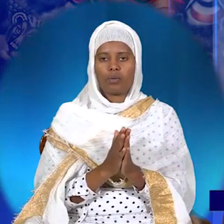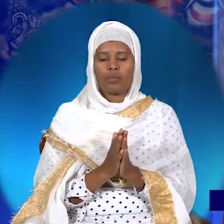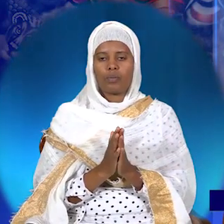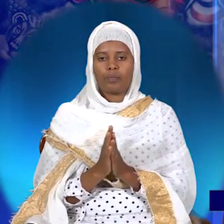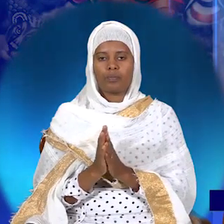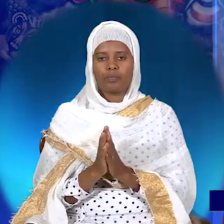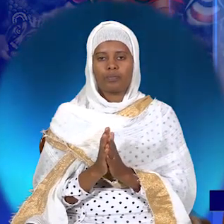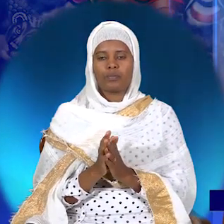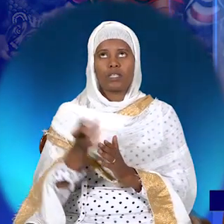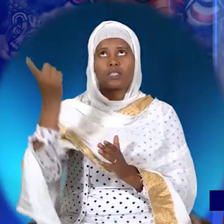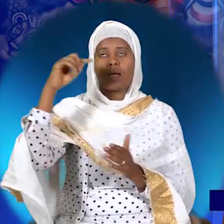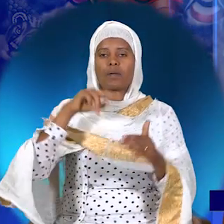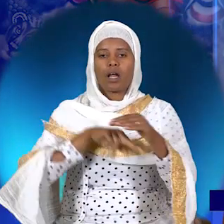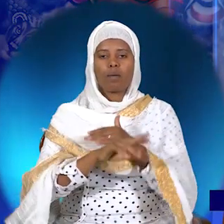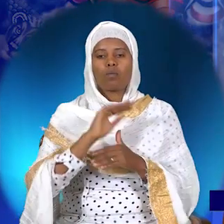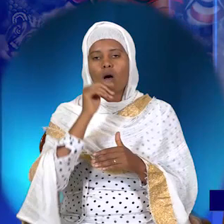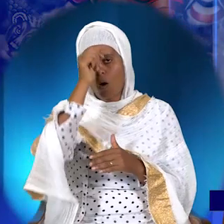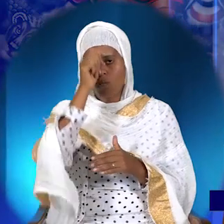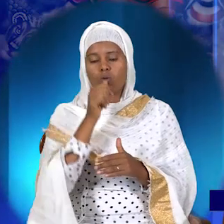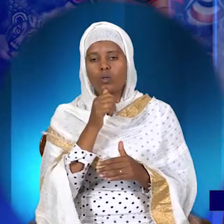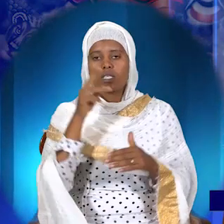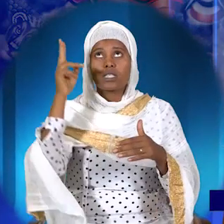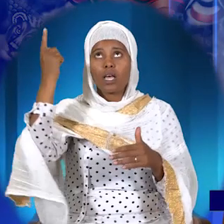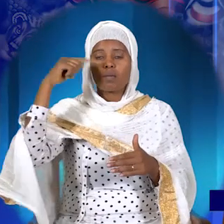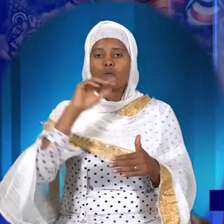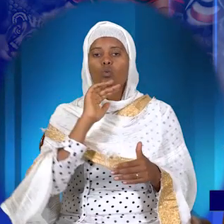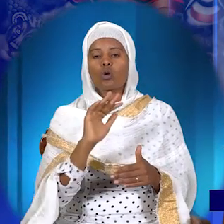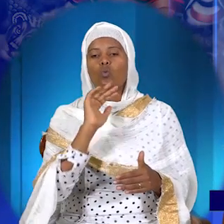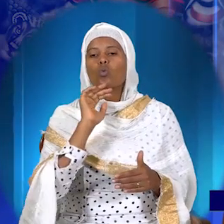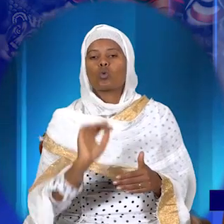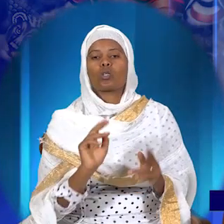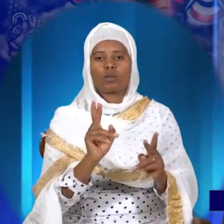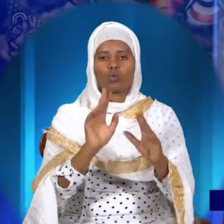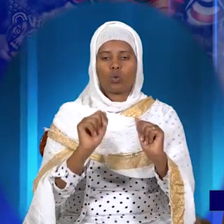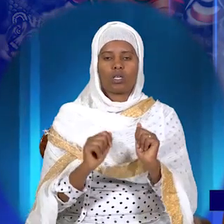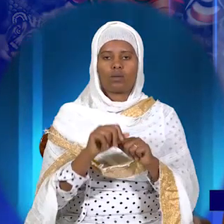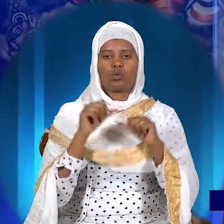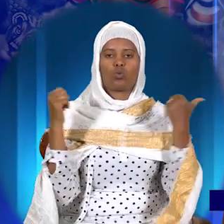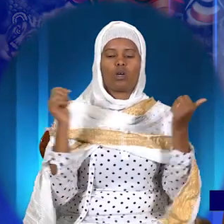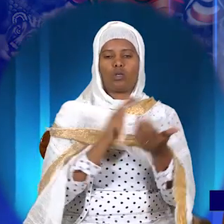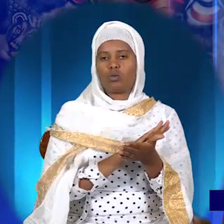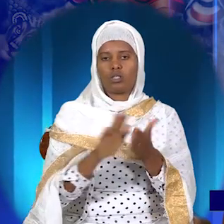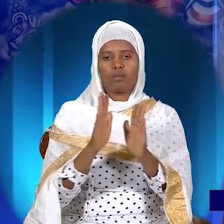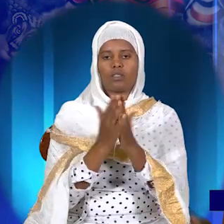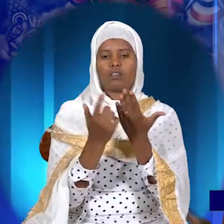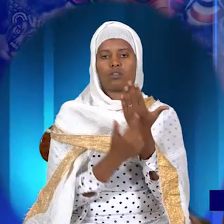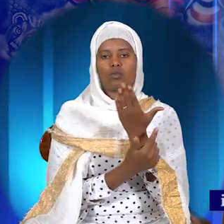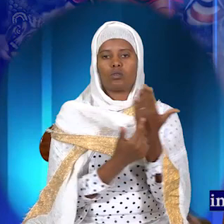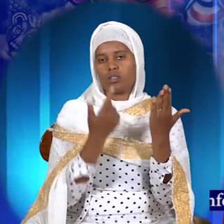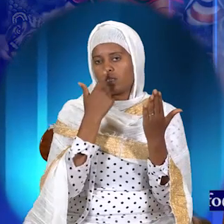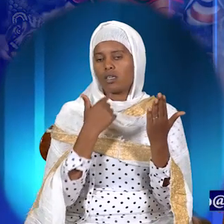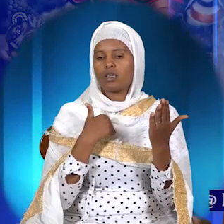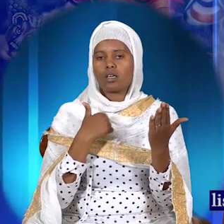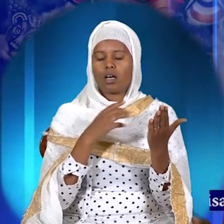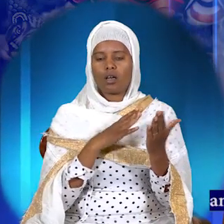ክፋል እዚ እውን እግዚኣብሔር ኣብ ኣቦ ተባሂሉ ከም ዝፅዋዕ፣ እግዚኣብሔር ወልዲ ድማ ውሉድ ተባሂሉ ከም ዝፅዋዕ በዚ ኣነፂሩ መፅሓፍ ቅዱስ ኣብ